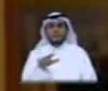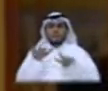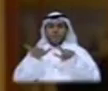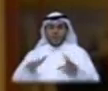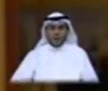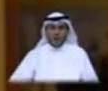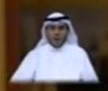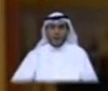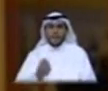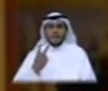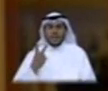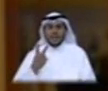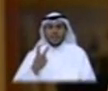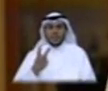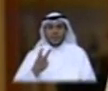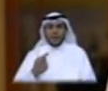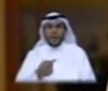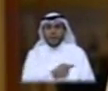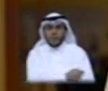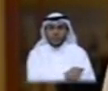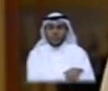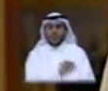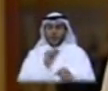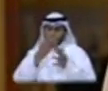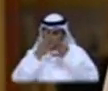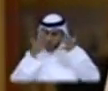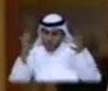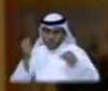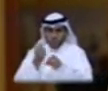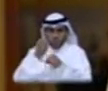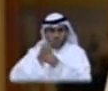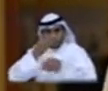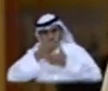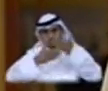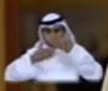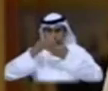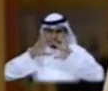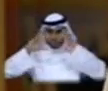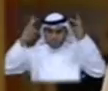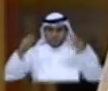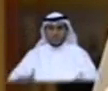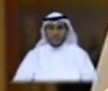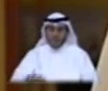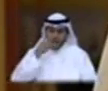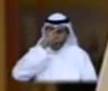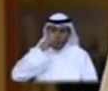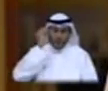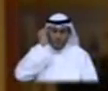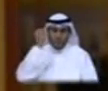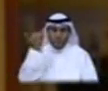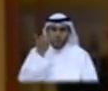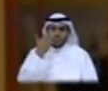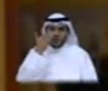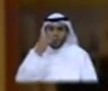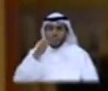إنشاء الأبراج المستشفيات الكبيرة، فرأينا أن يكون هناك دور لهذا للشباب